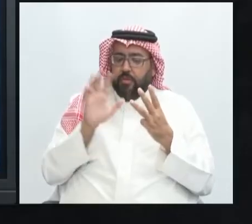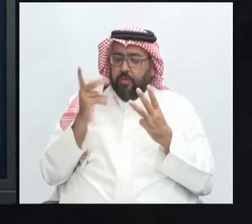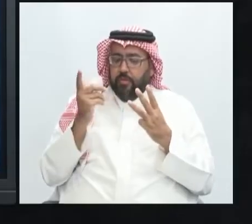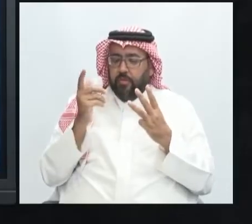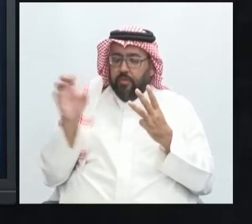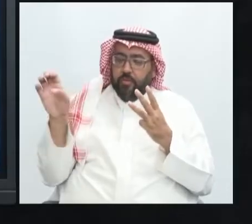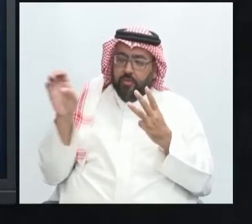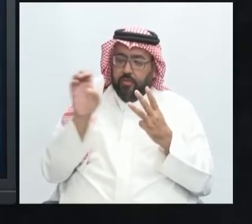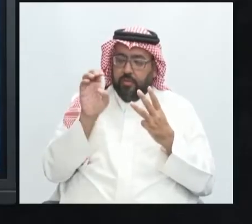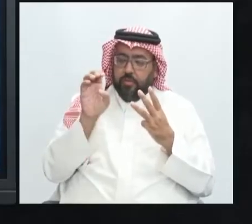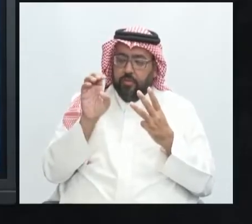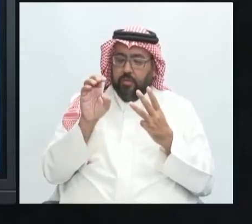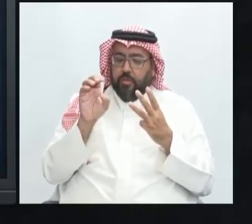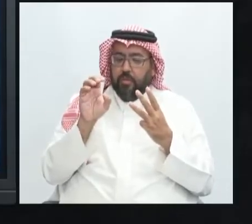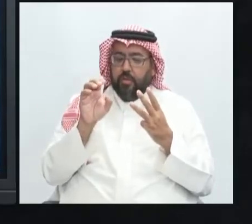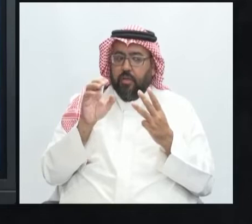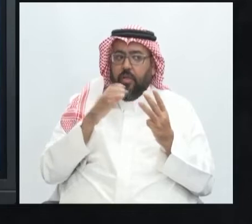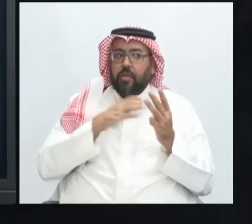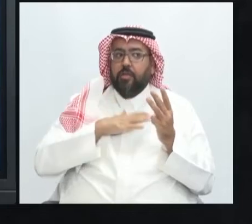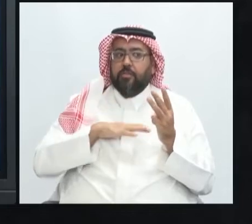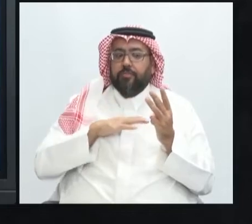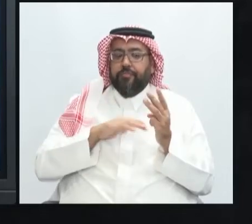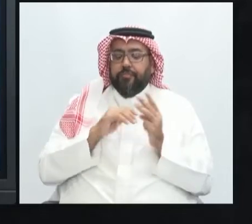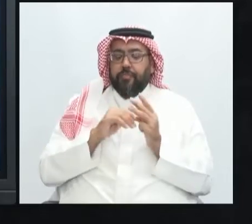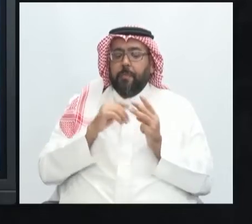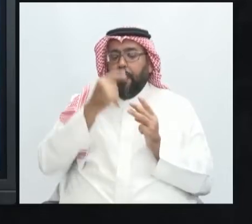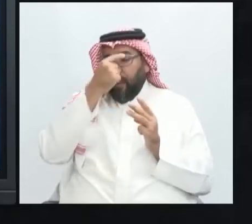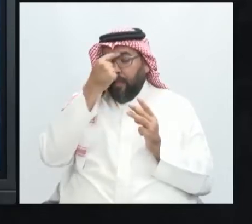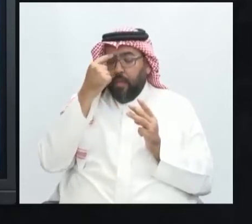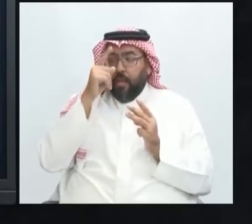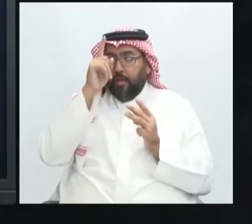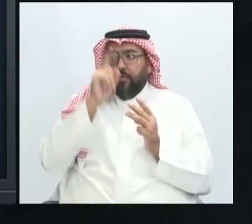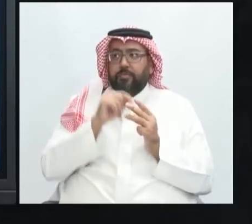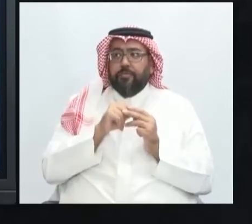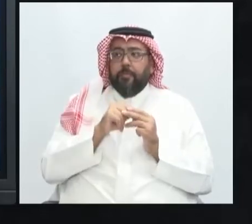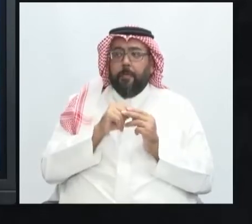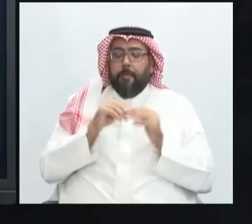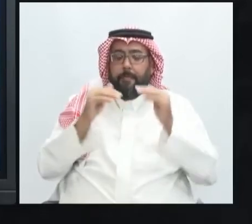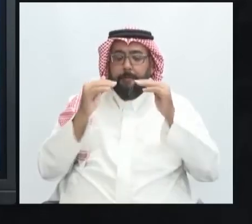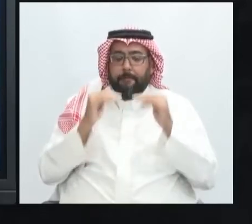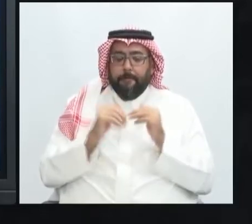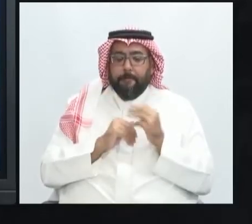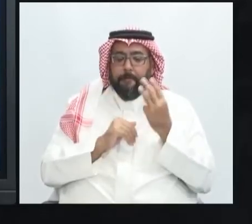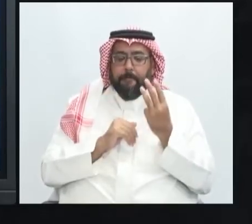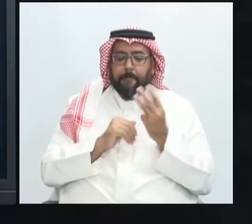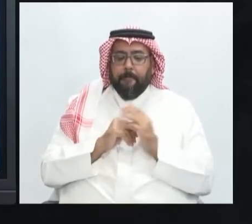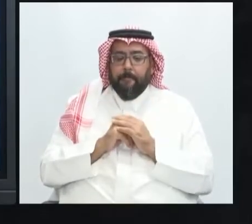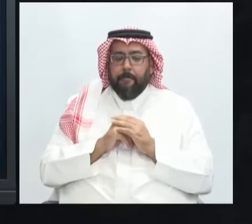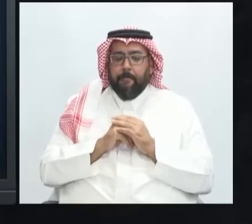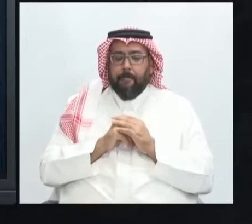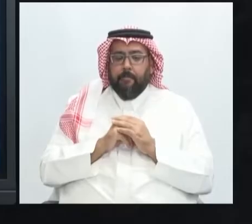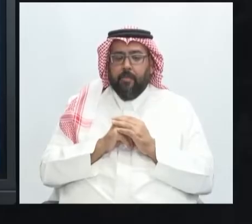احسنتم هذه الثانيه ممتاز وهذه الثالثه احسنتم وبناء عليها لدينا كم نوع